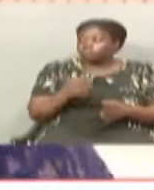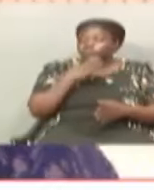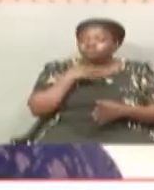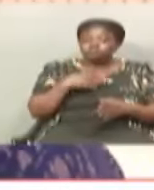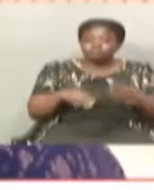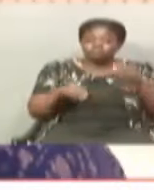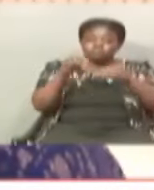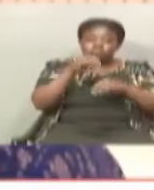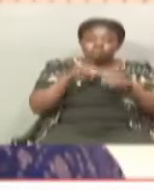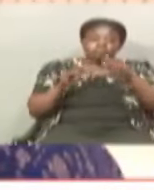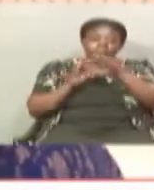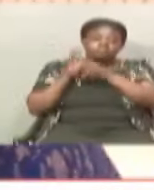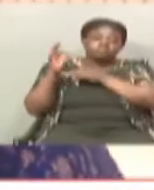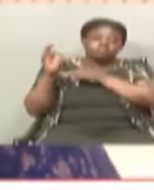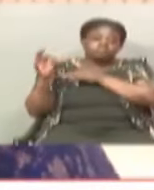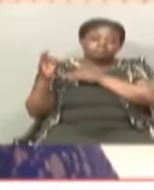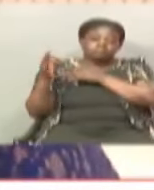omusika